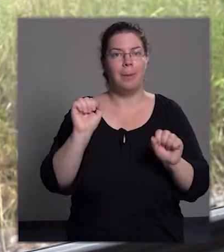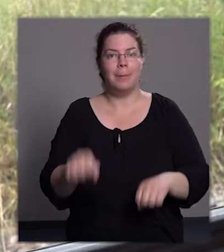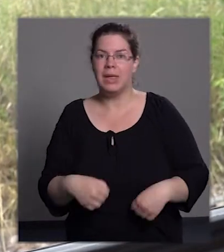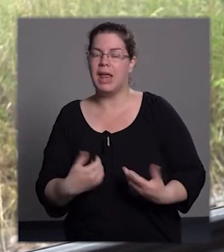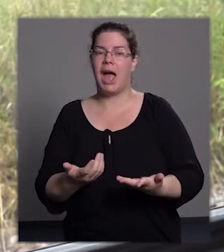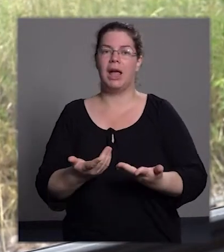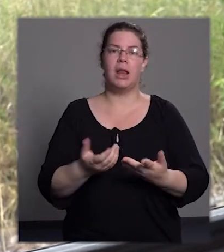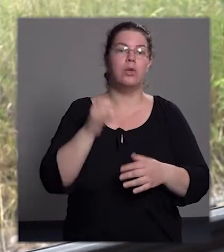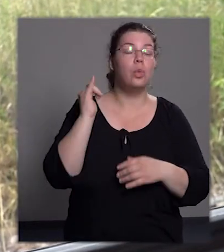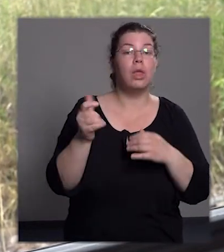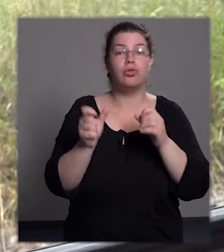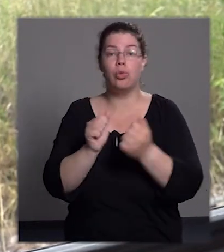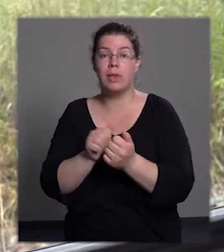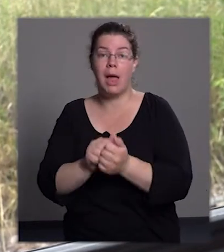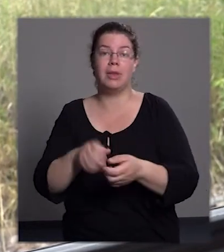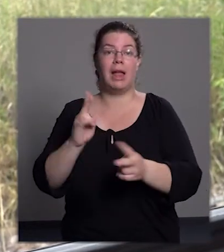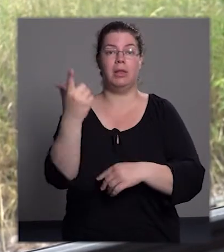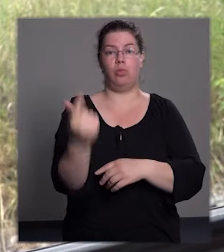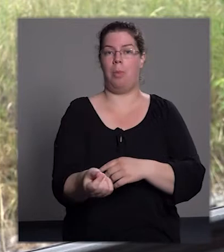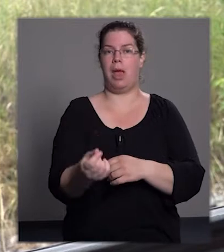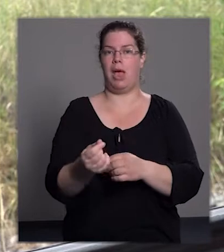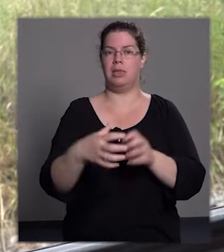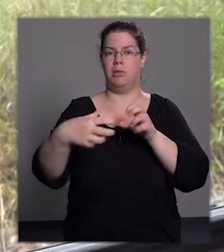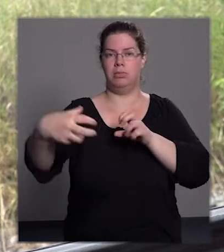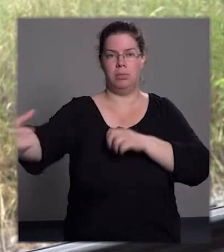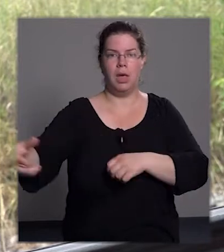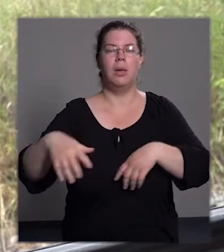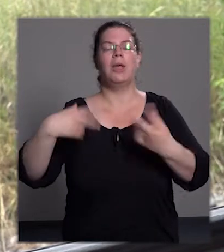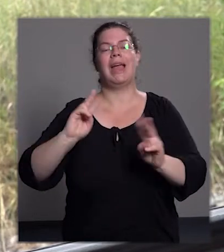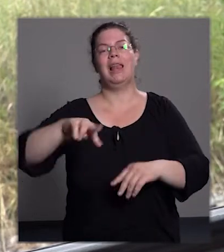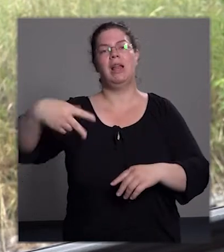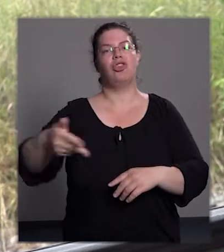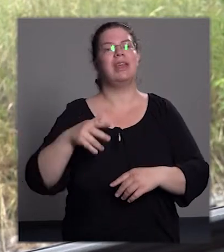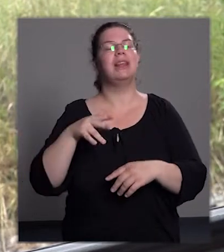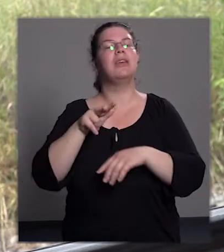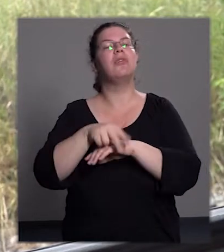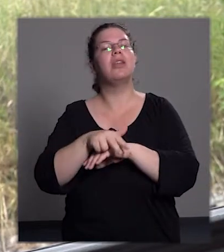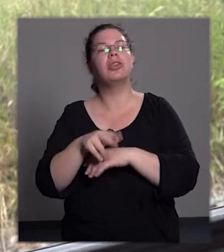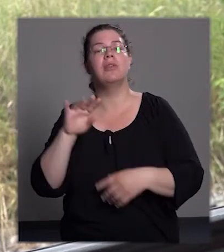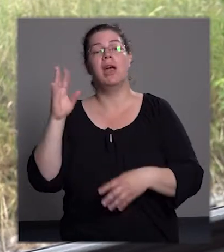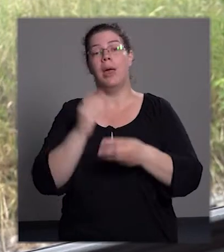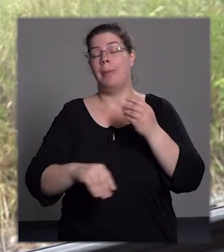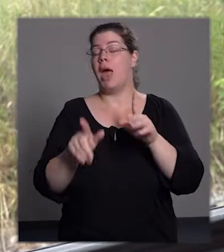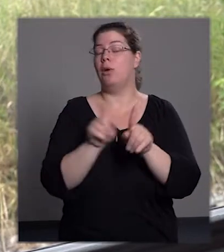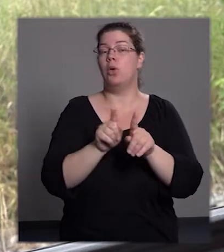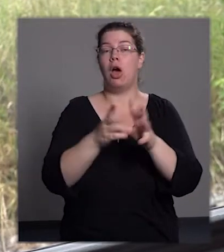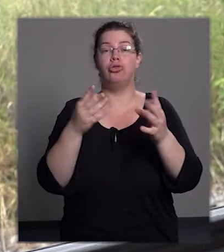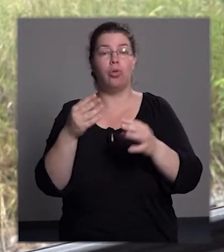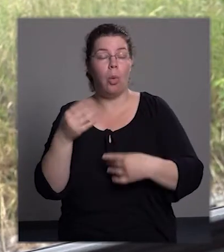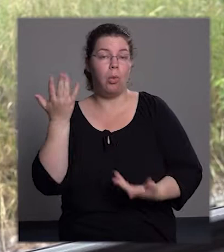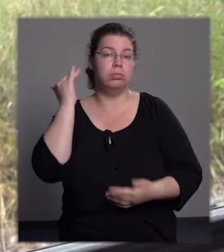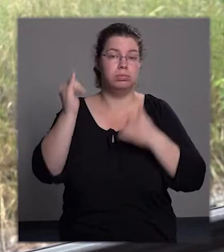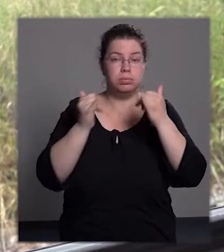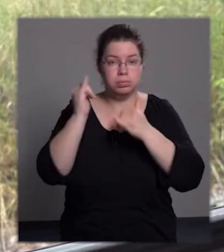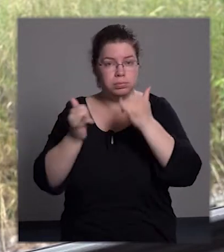duplázni például a Flirt vonatnak a vagonját, majd le is kellett cserélni Fecskékre, mert hogy annyi utas utazott a reggeli vonatokon, amit nem